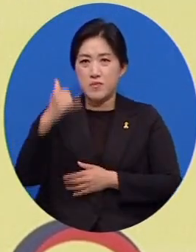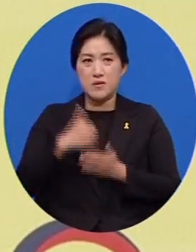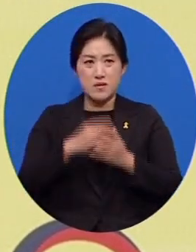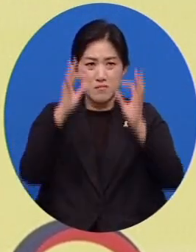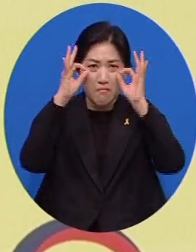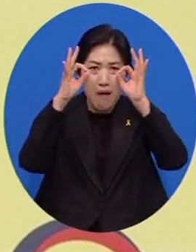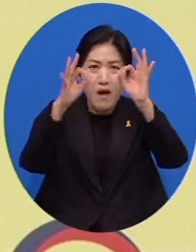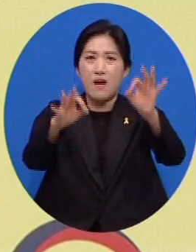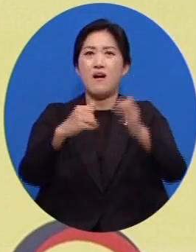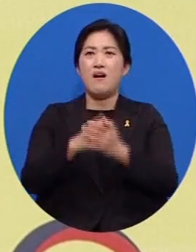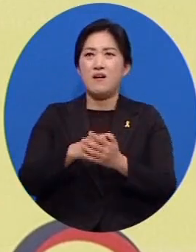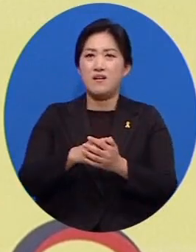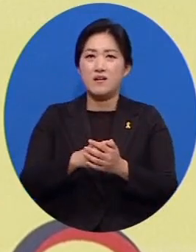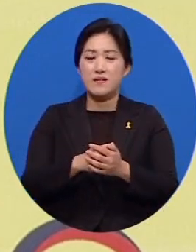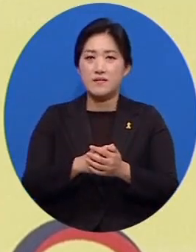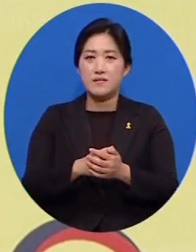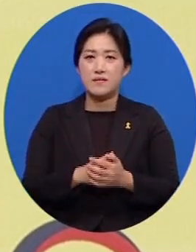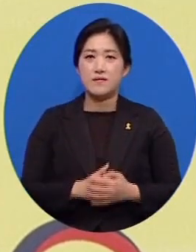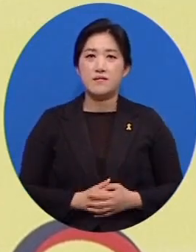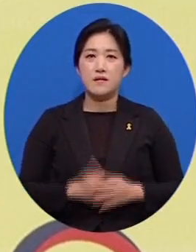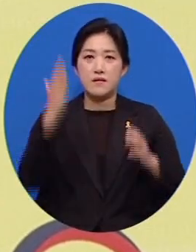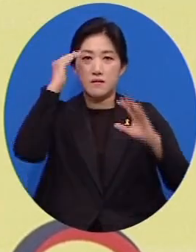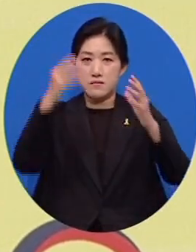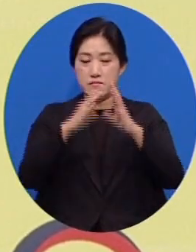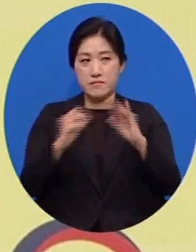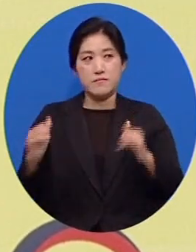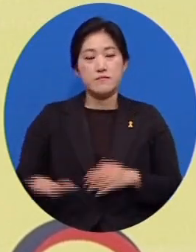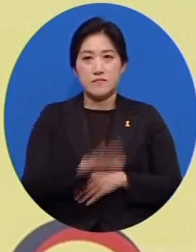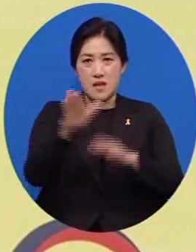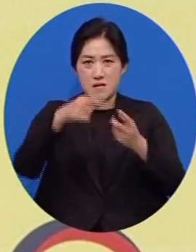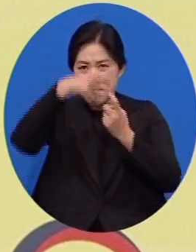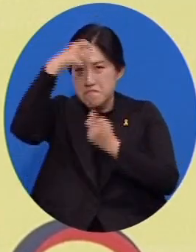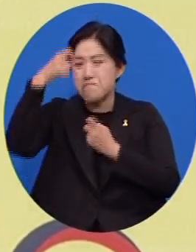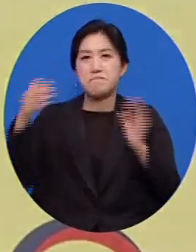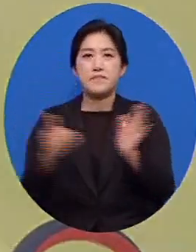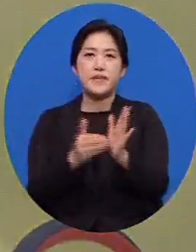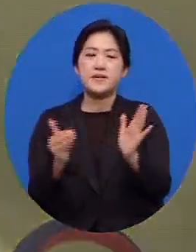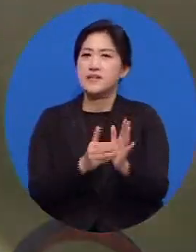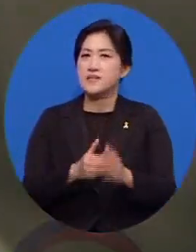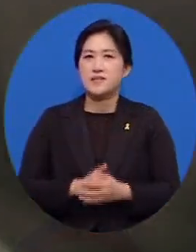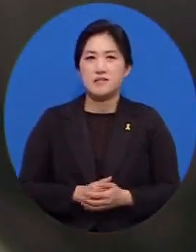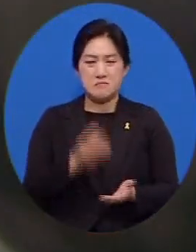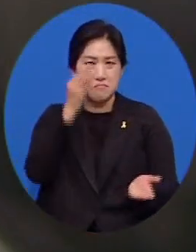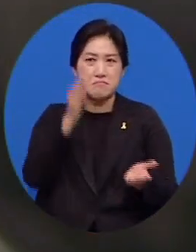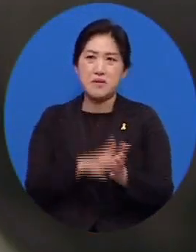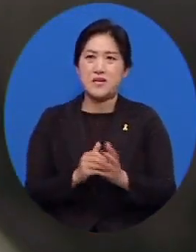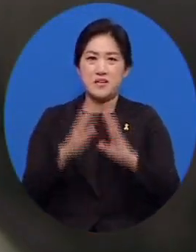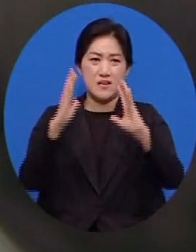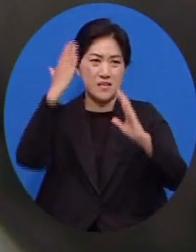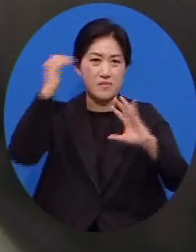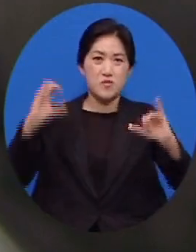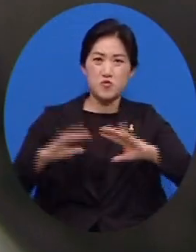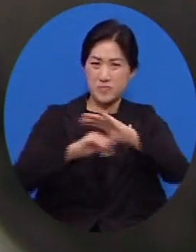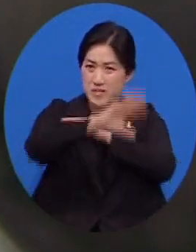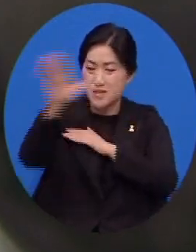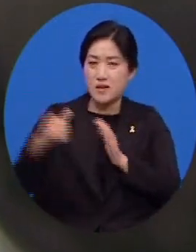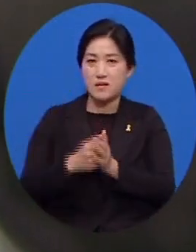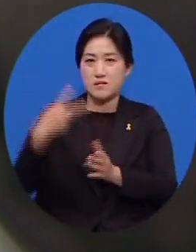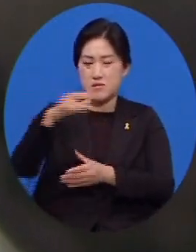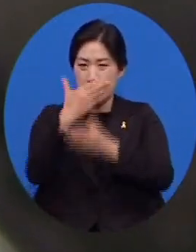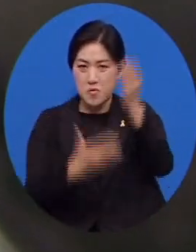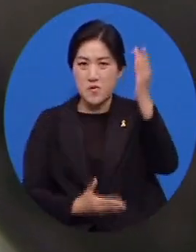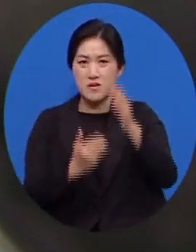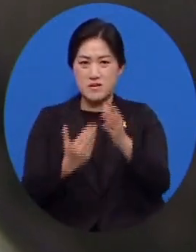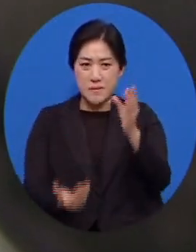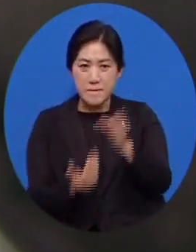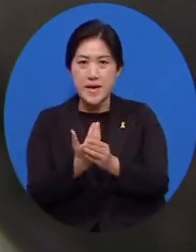눈으로 똑똑히 보았습니다. 대한민국 국민 모두가 보았습니다. 대한민국 국민 모두가 세월호 참사의